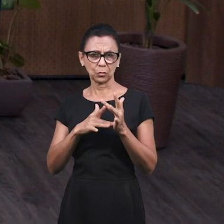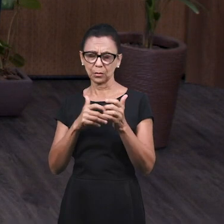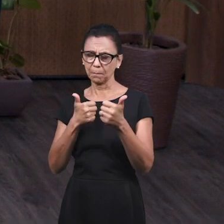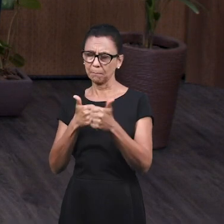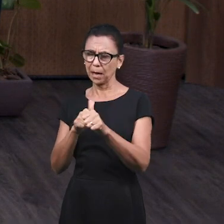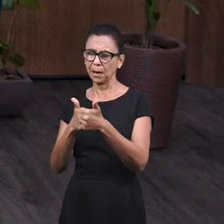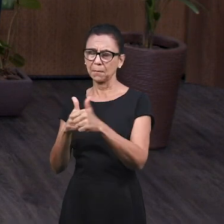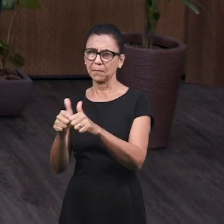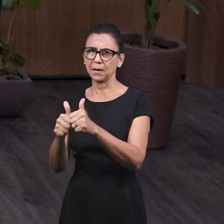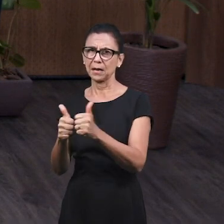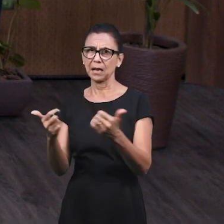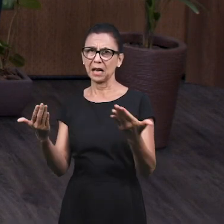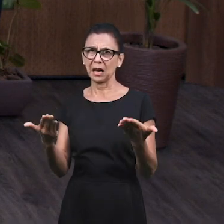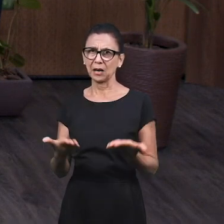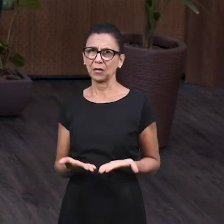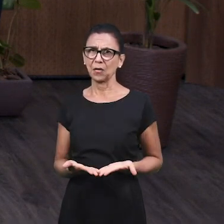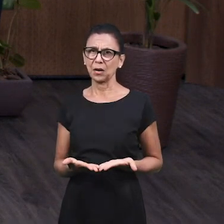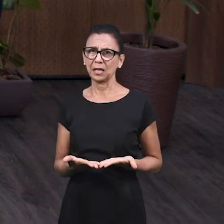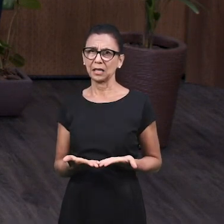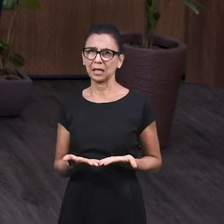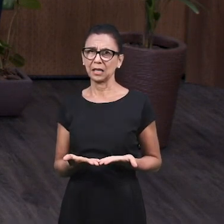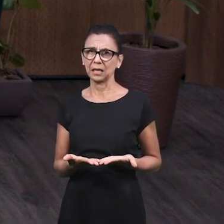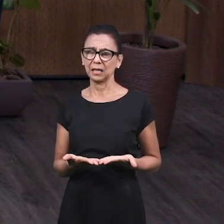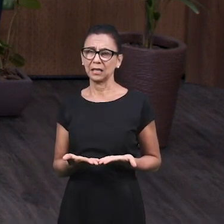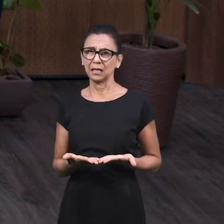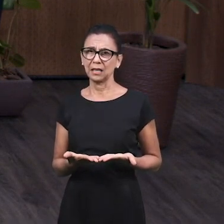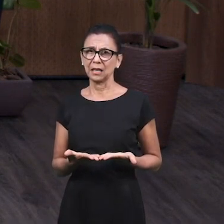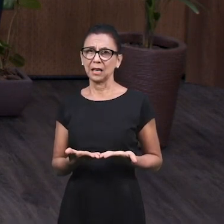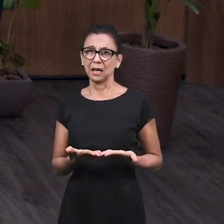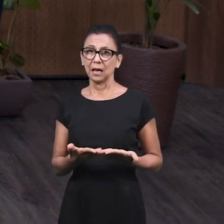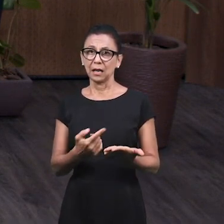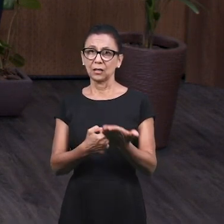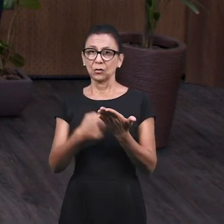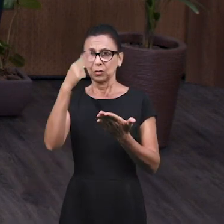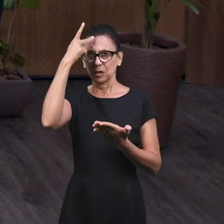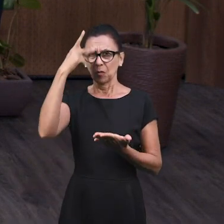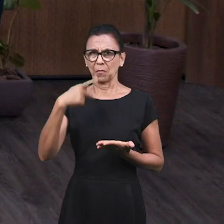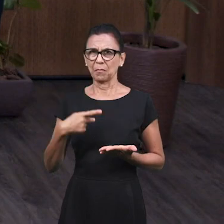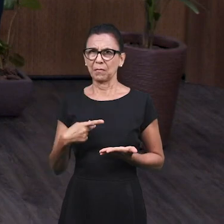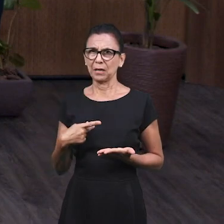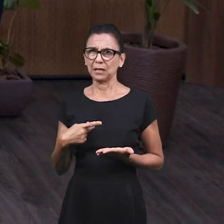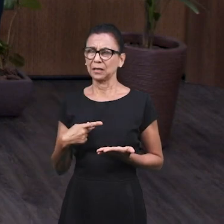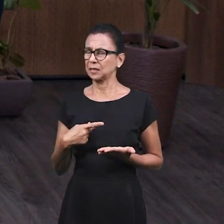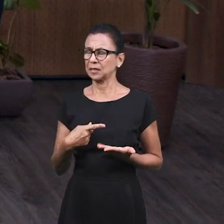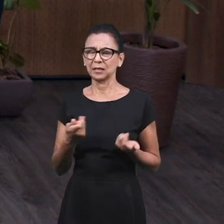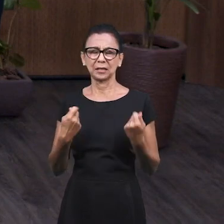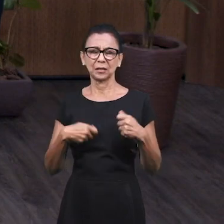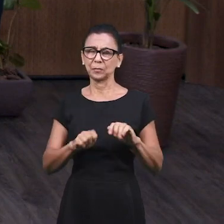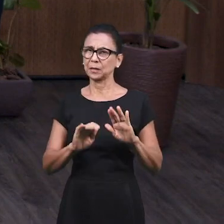laissant tomber toute aide humaine comme un type de la religion que l'homme abandonne.